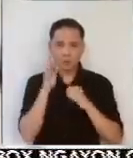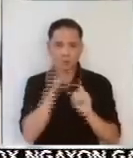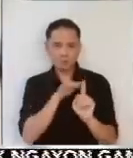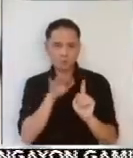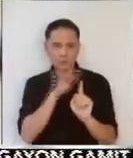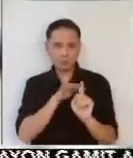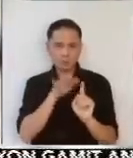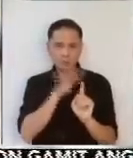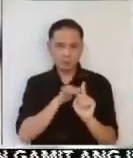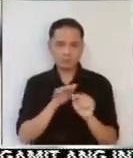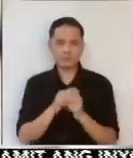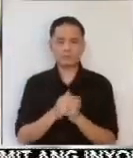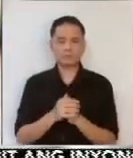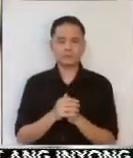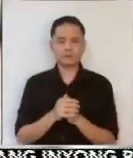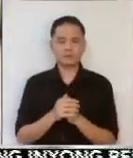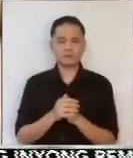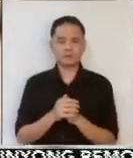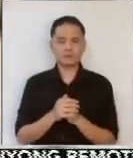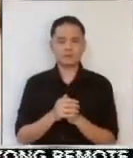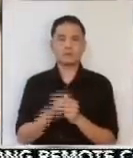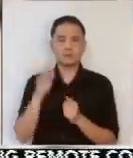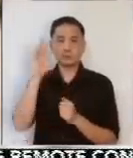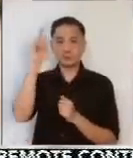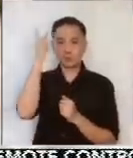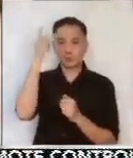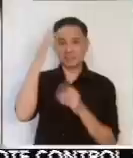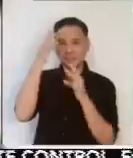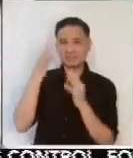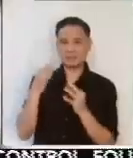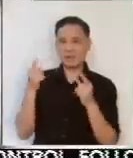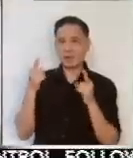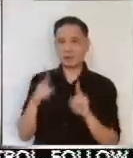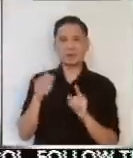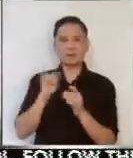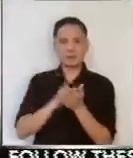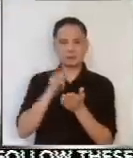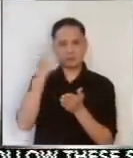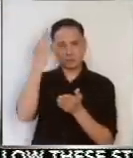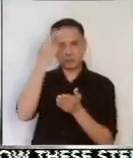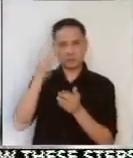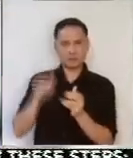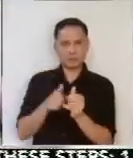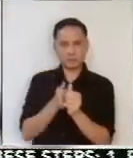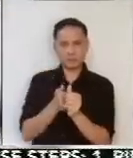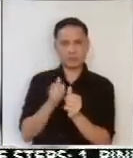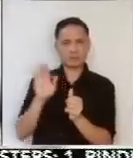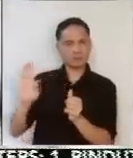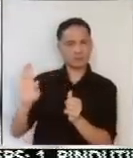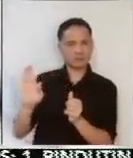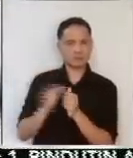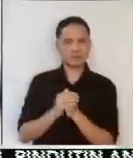Agabin, isang political decision ang ginawang ito ng Pangulo. The spirit of the law is